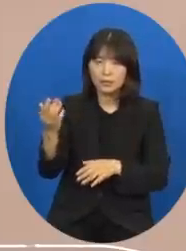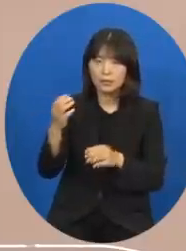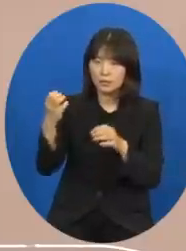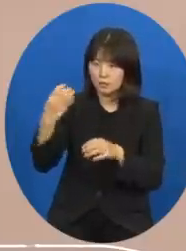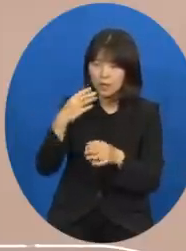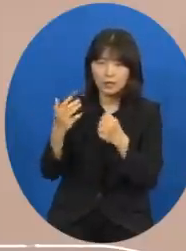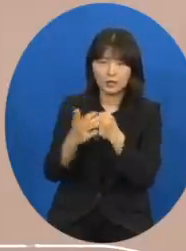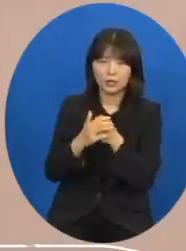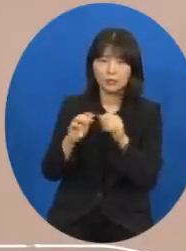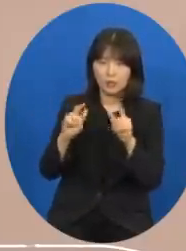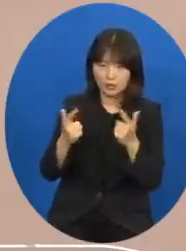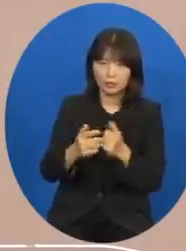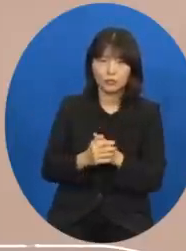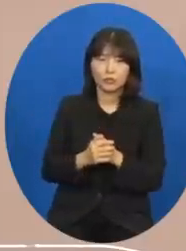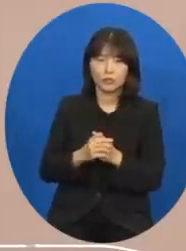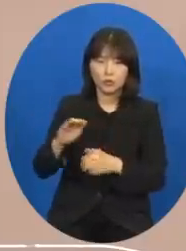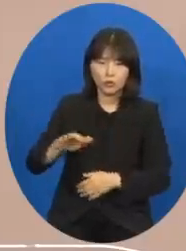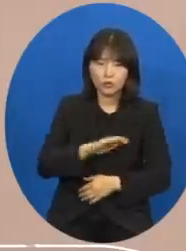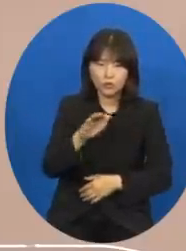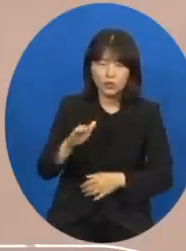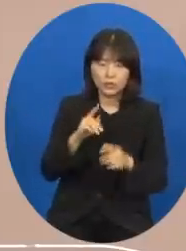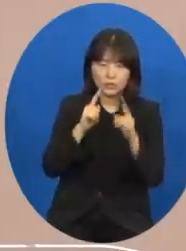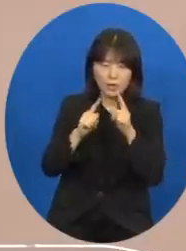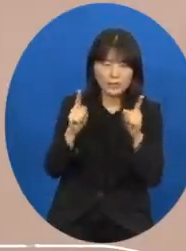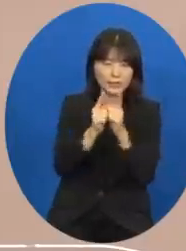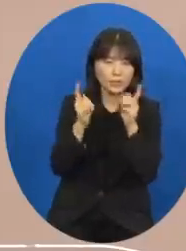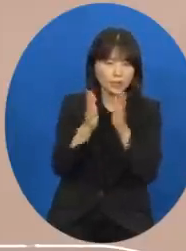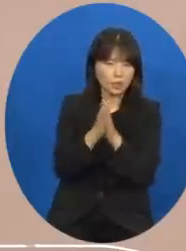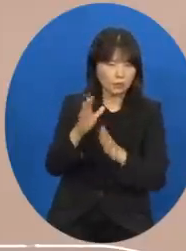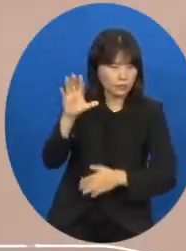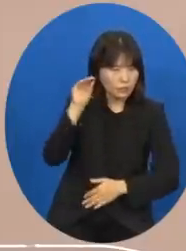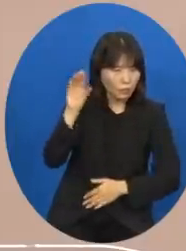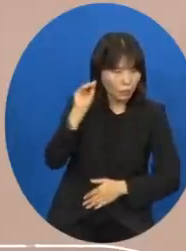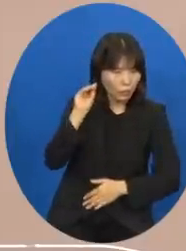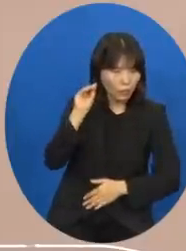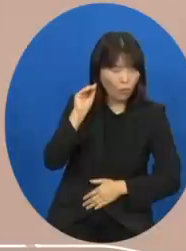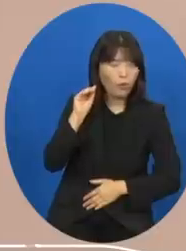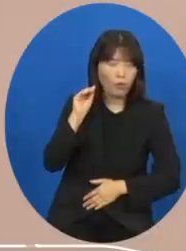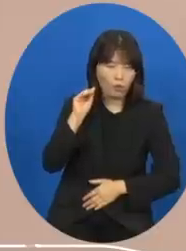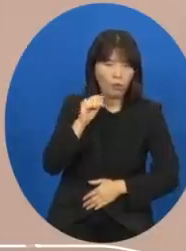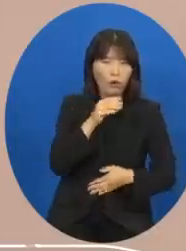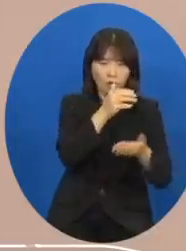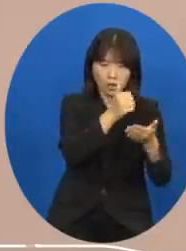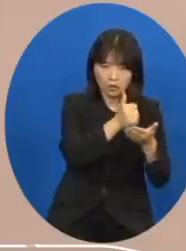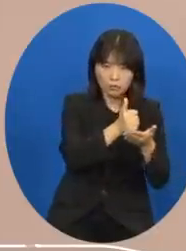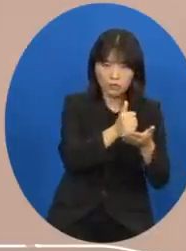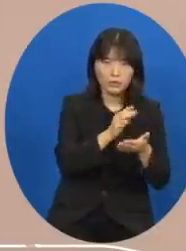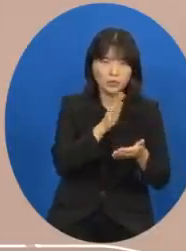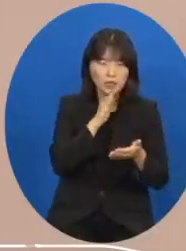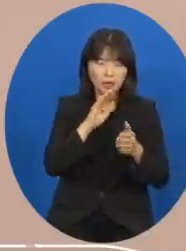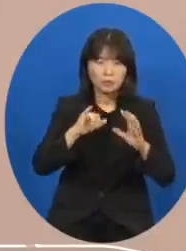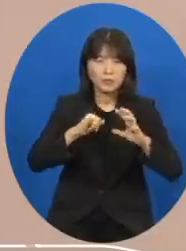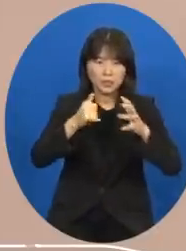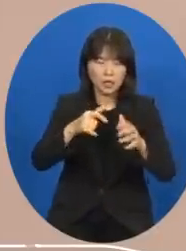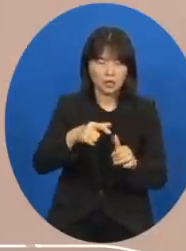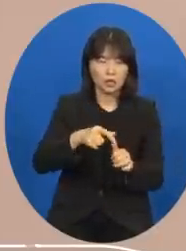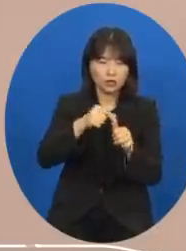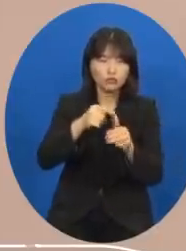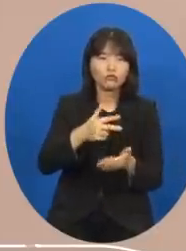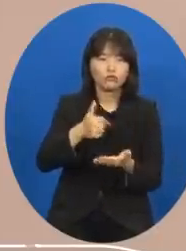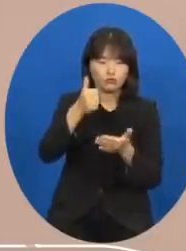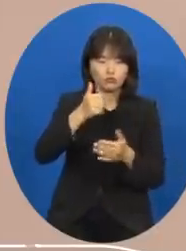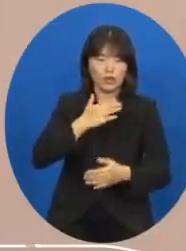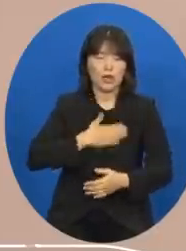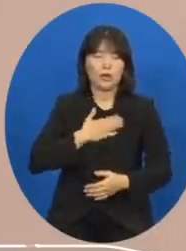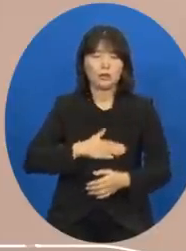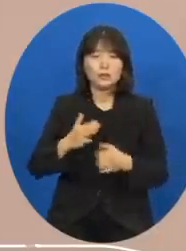말 때문만은 아니오. 우리가 그 말씀을 직접 들어보고 그분이 참으로 세상의 구주이심을 알았기